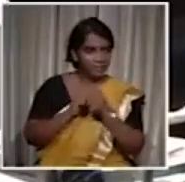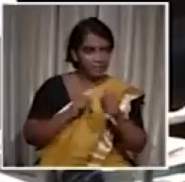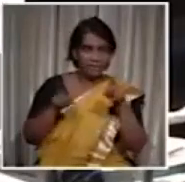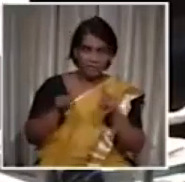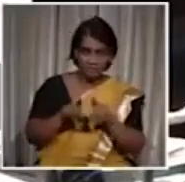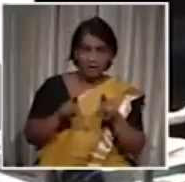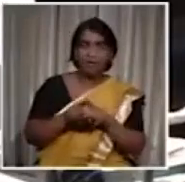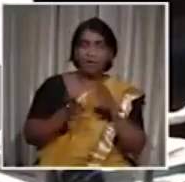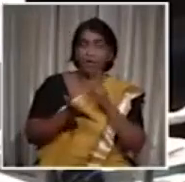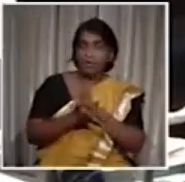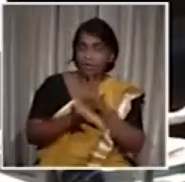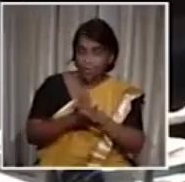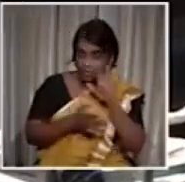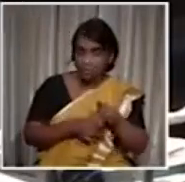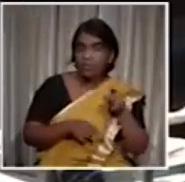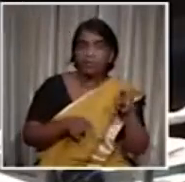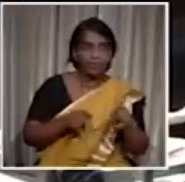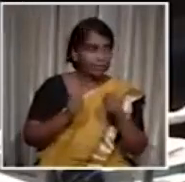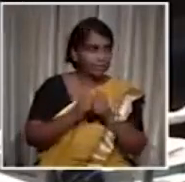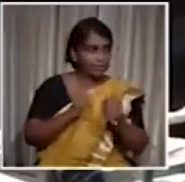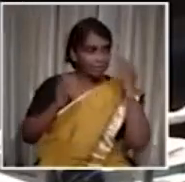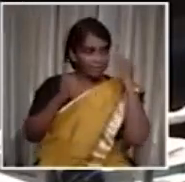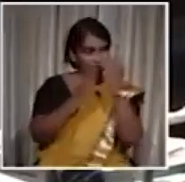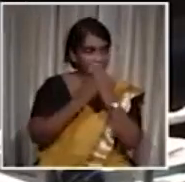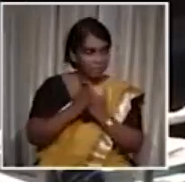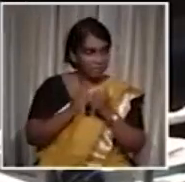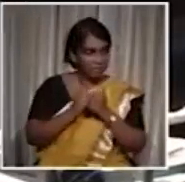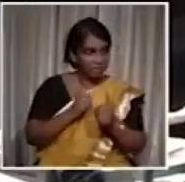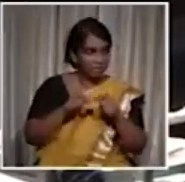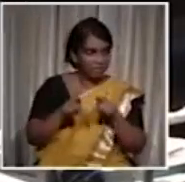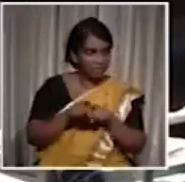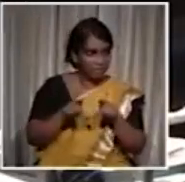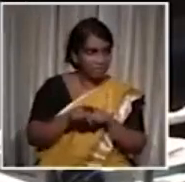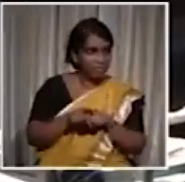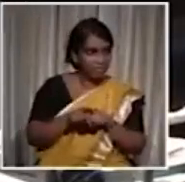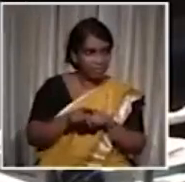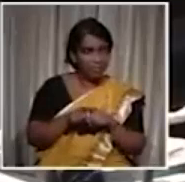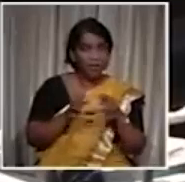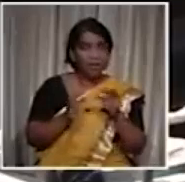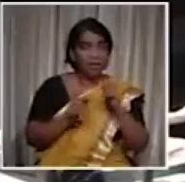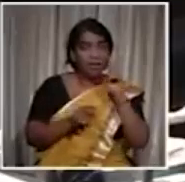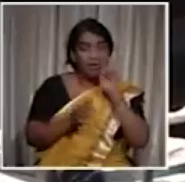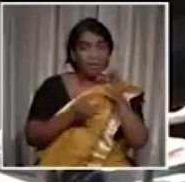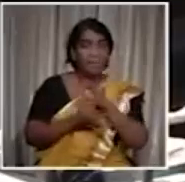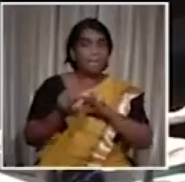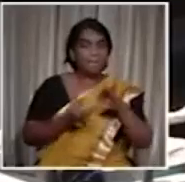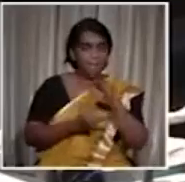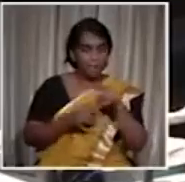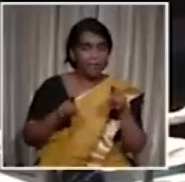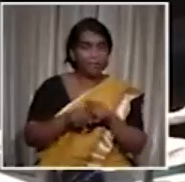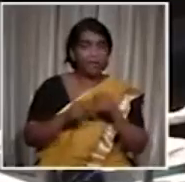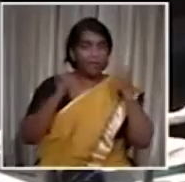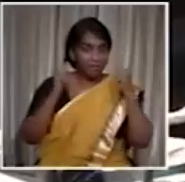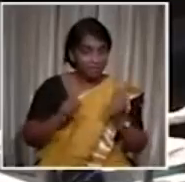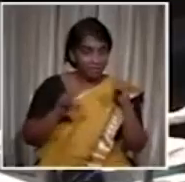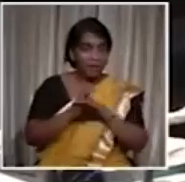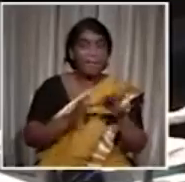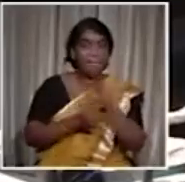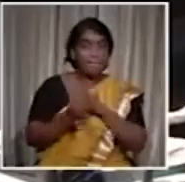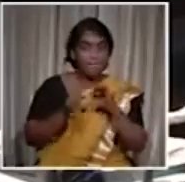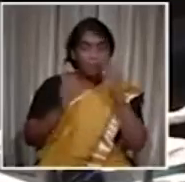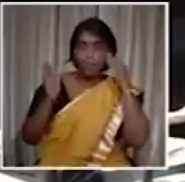Enam golol satu tu kerana nama peralahan untuk ridhwan nona. Annye kata mereka Ranil Wickremesinghe pejatan terwadi. Insaoye putu ya wadi mana pejatan terwadi